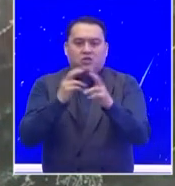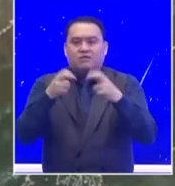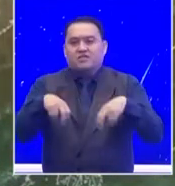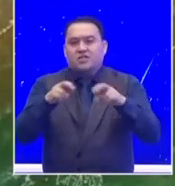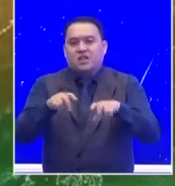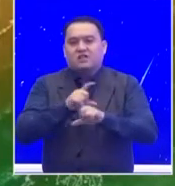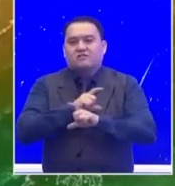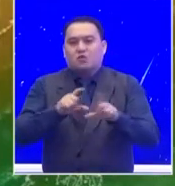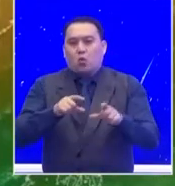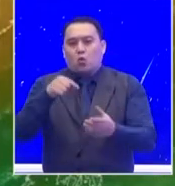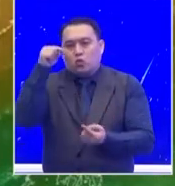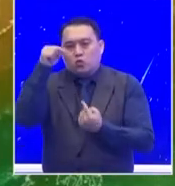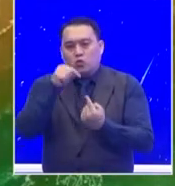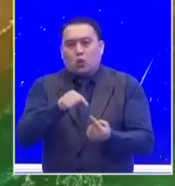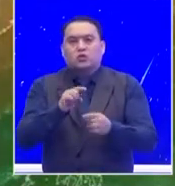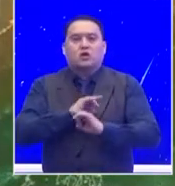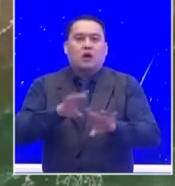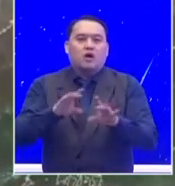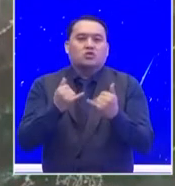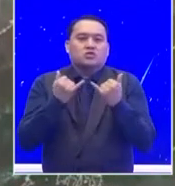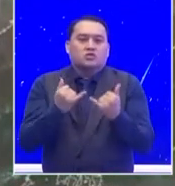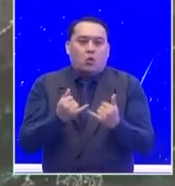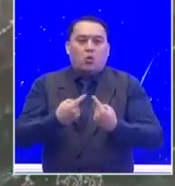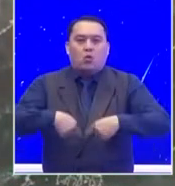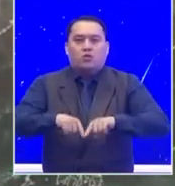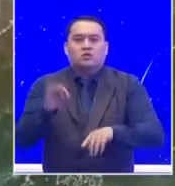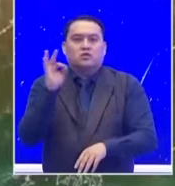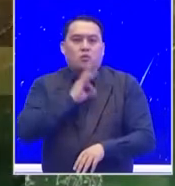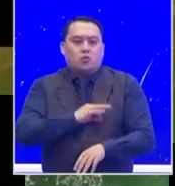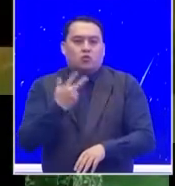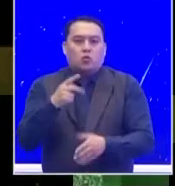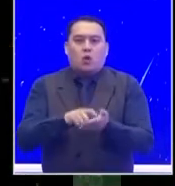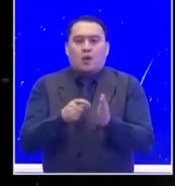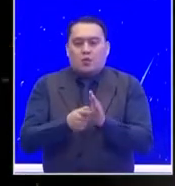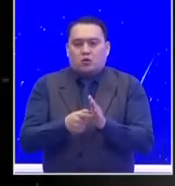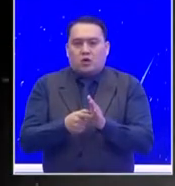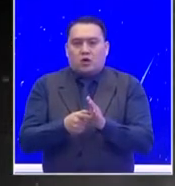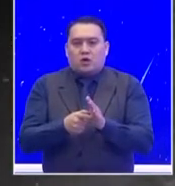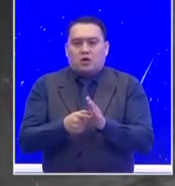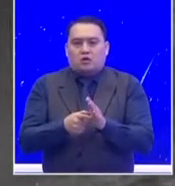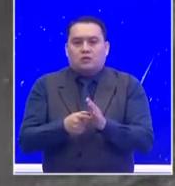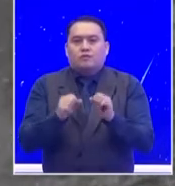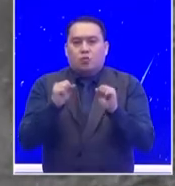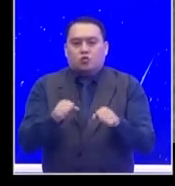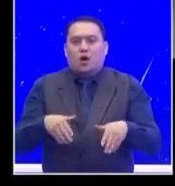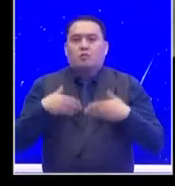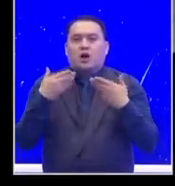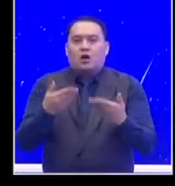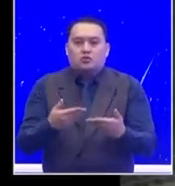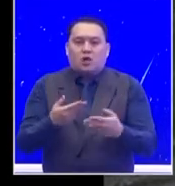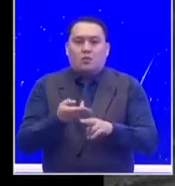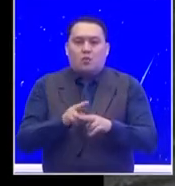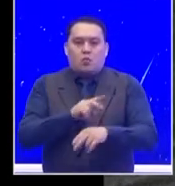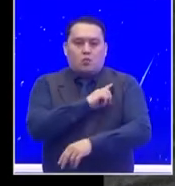исследований. Уточняется, что в настоящее время офис использует 3 суперкомпьютера, которые в совокупности образуют один из